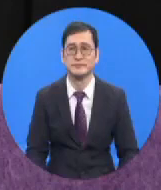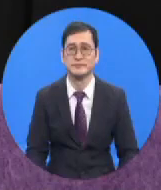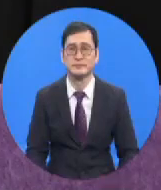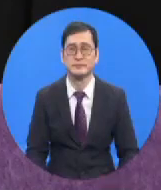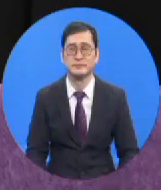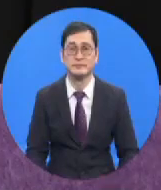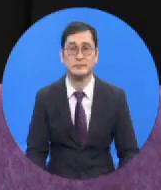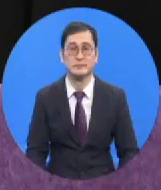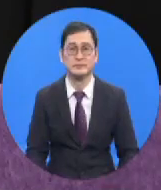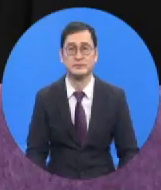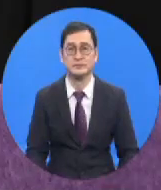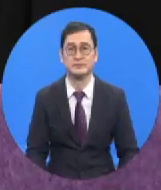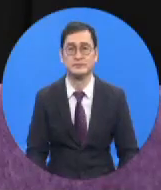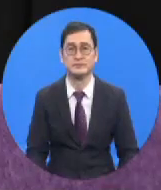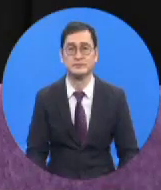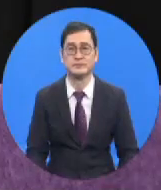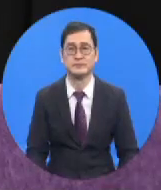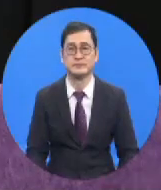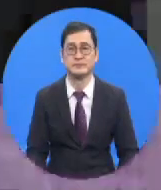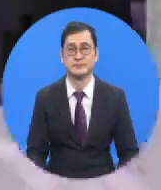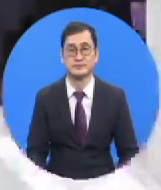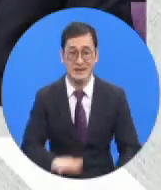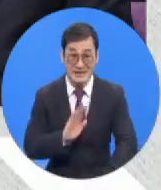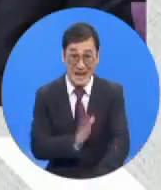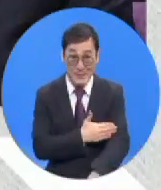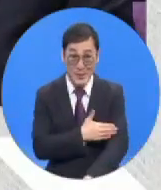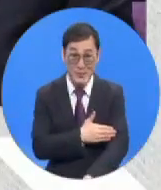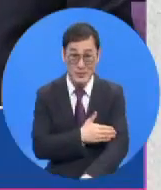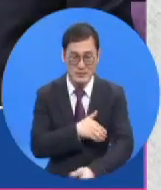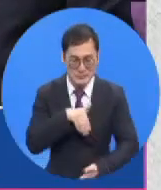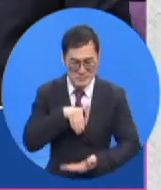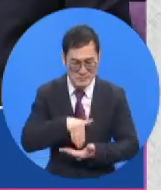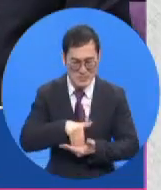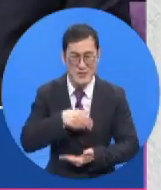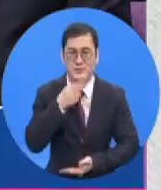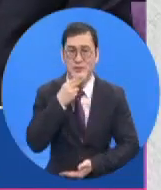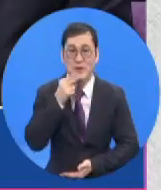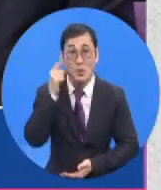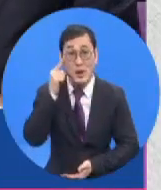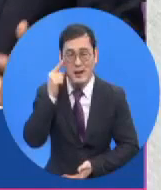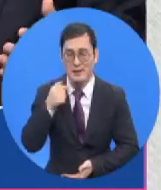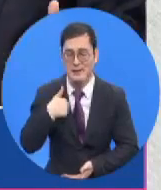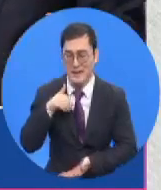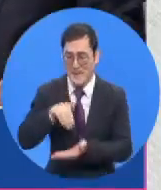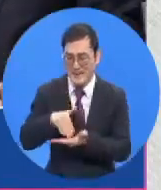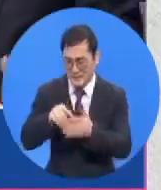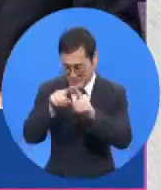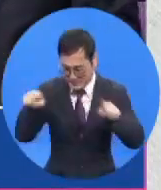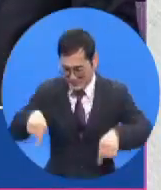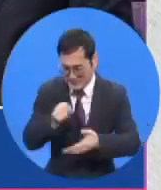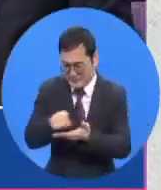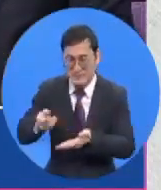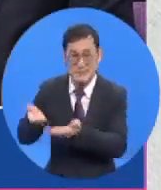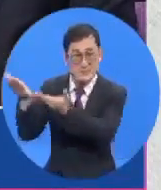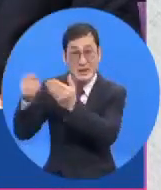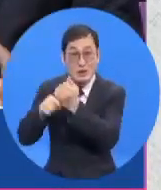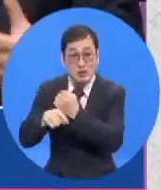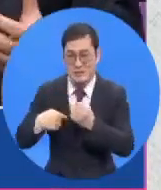자기 자신의 형량을 줄여보기 위한 그런 반성문 아니겠습니까? 예. 그렇기 때문에 분노할 수밖에